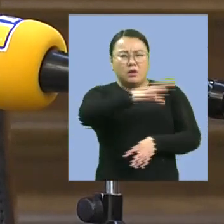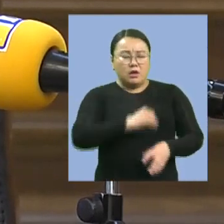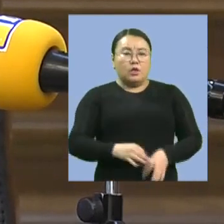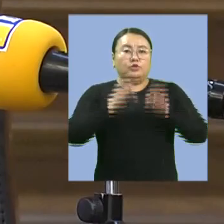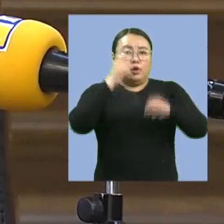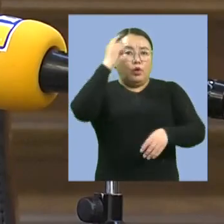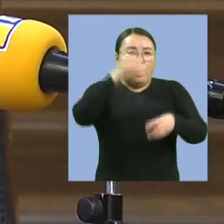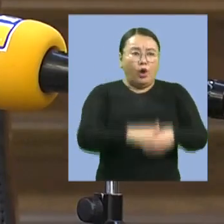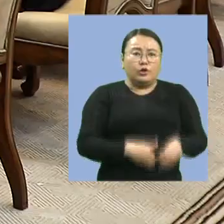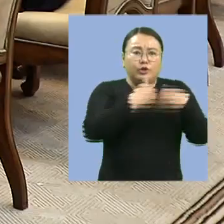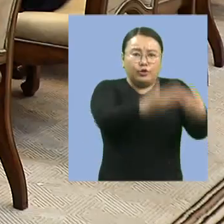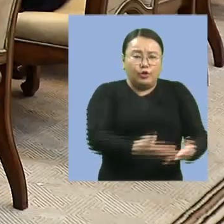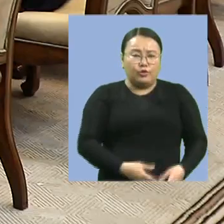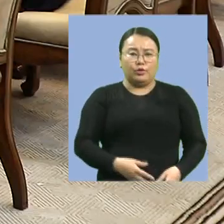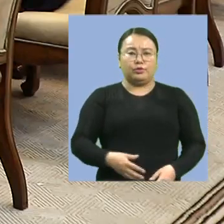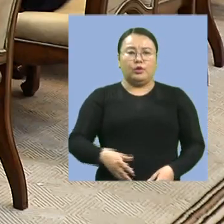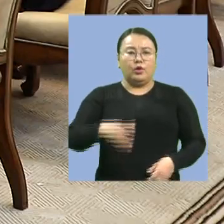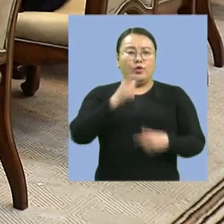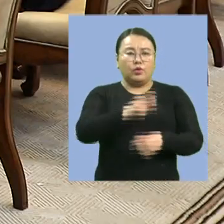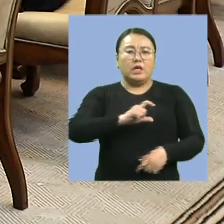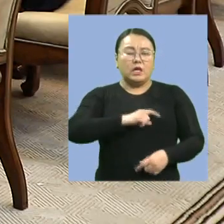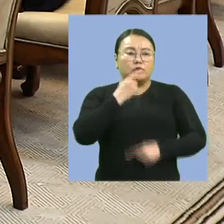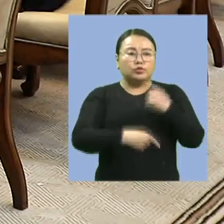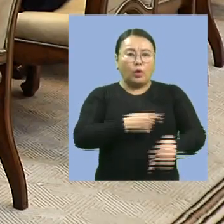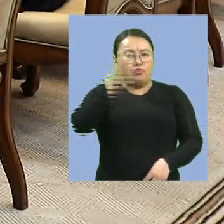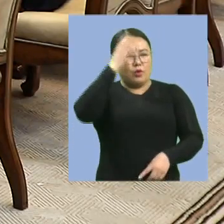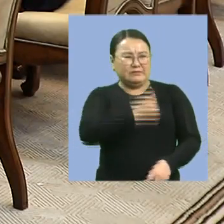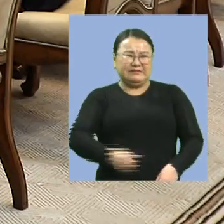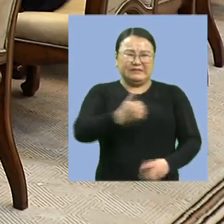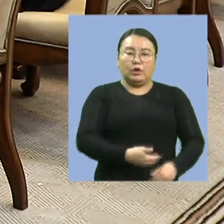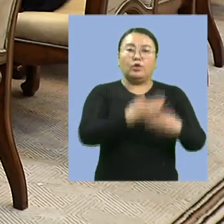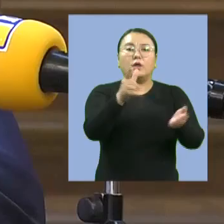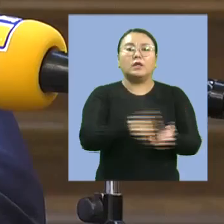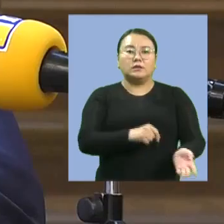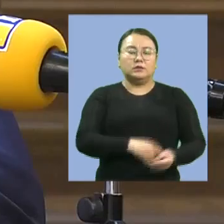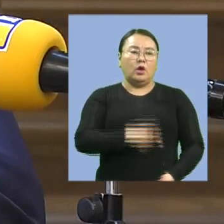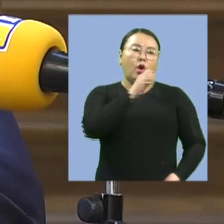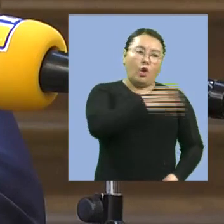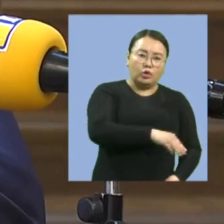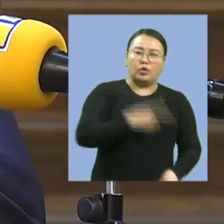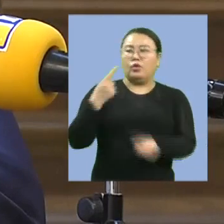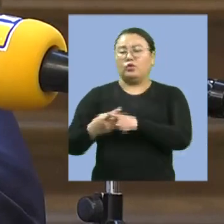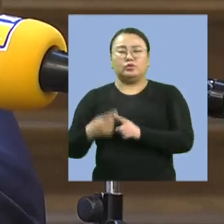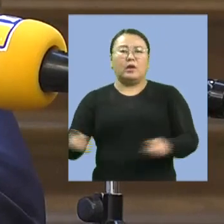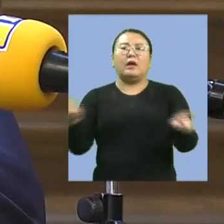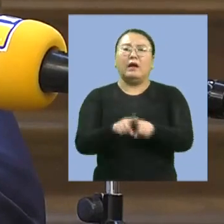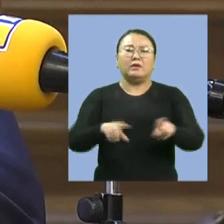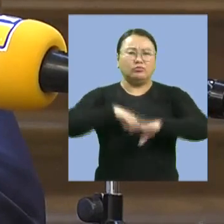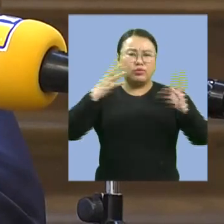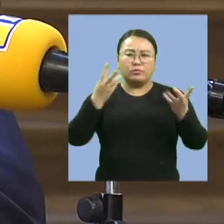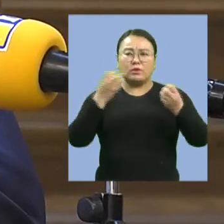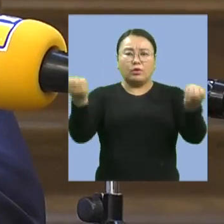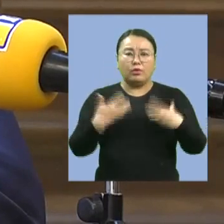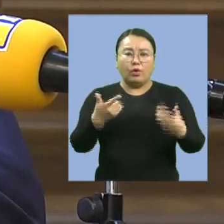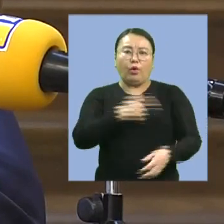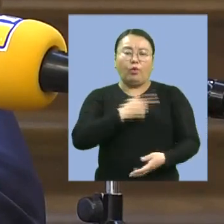эрхийн босролыг дэвшүүлэхээс ахвалаа зохицох юм яа гэдэг юм шүү дээ. Гард эрхтэй уулзаа явж байгаа хотод ч гэсэн хөдөө ч гэсэн ийм асуудал олноор тавьж байна.